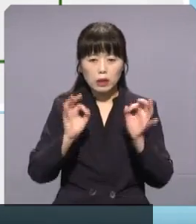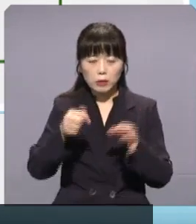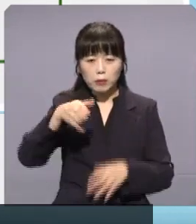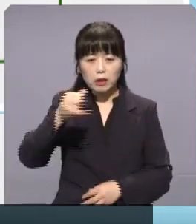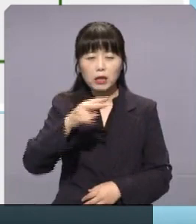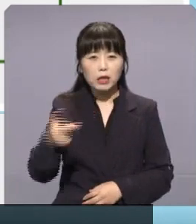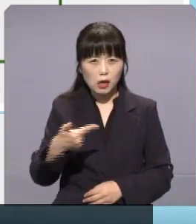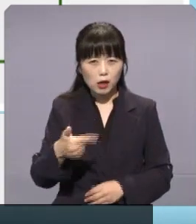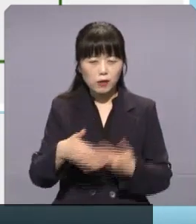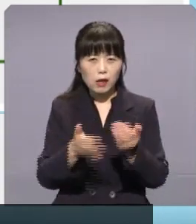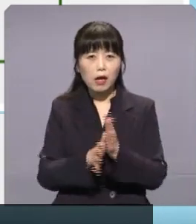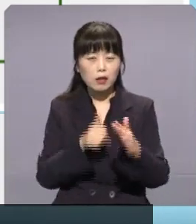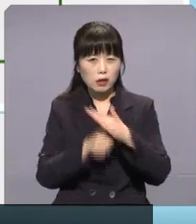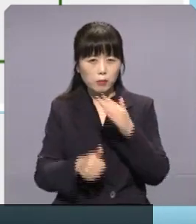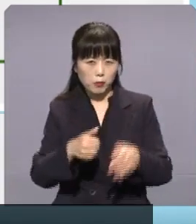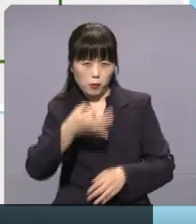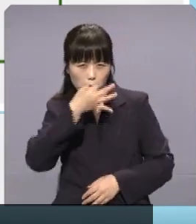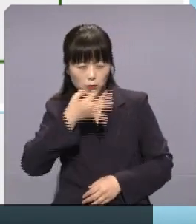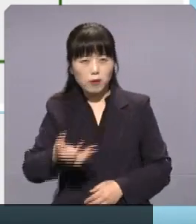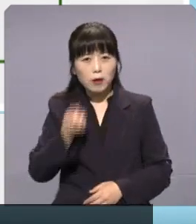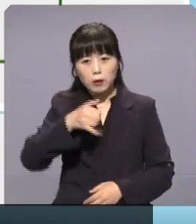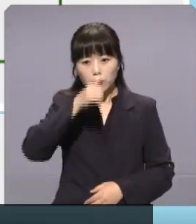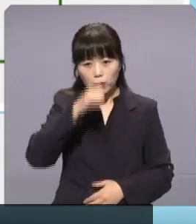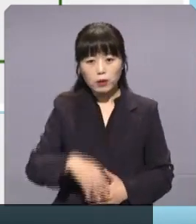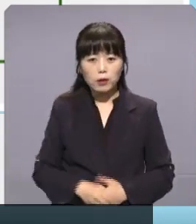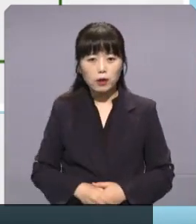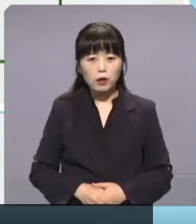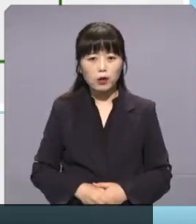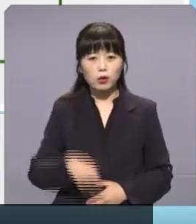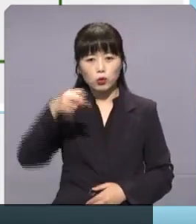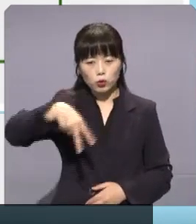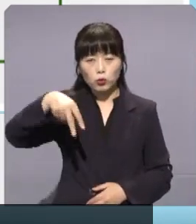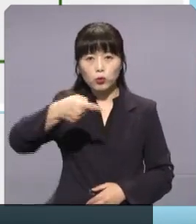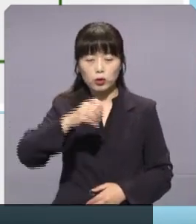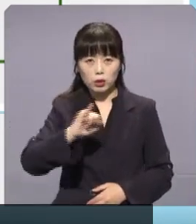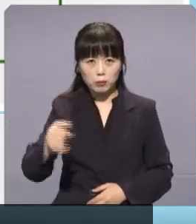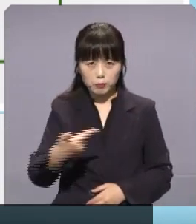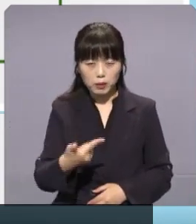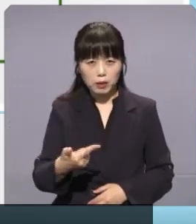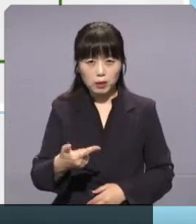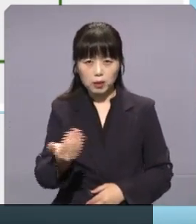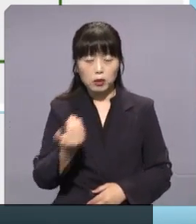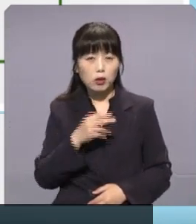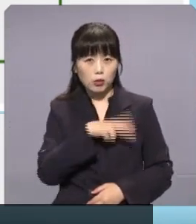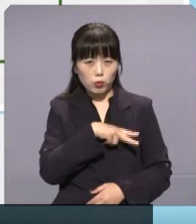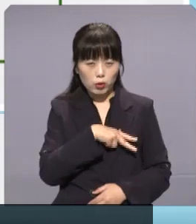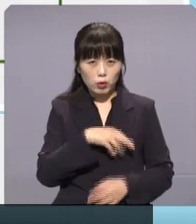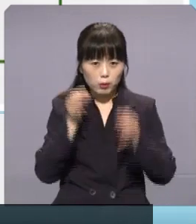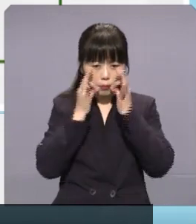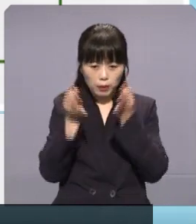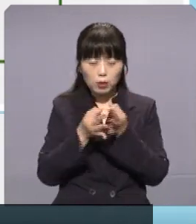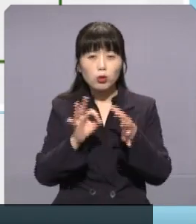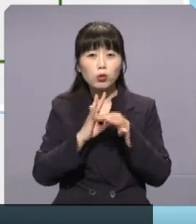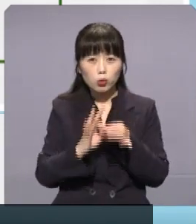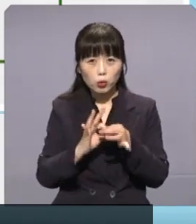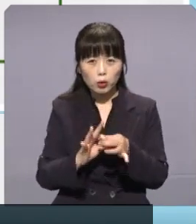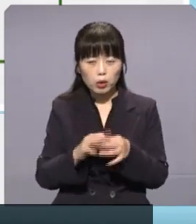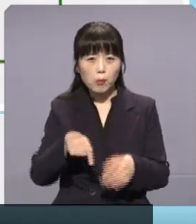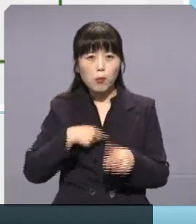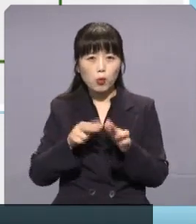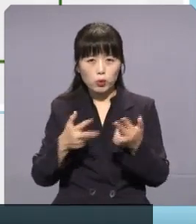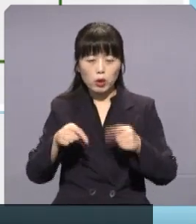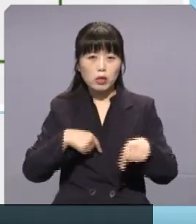상당히 좀 욕심을 내고 있다라고 네. 보여져요. 유승민 전 의원 같은 경우에는 페이스북을 통해서